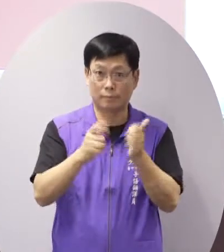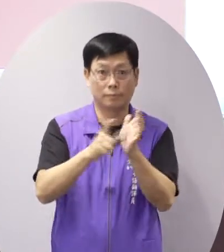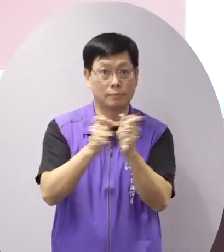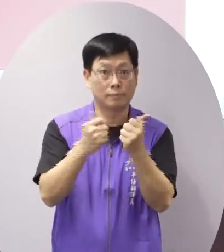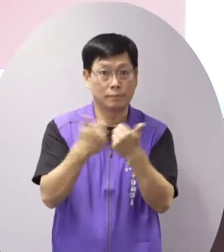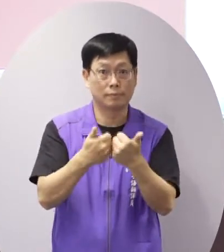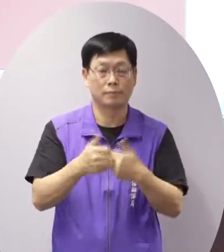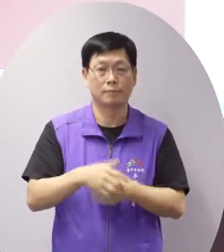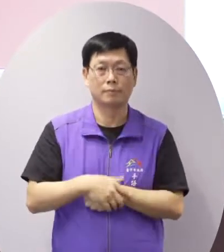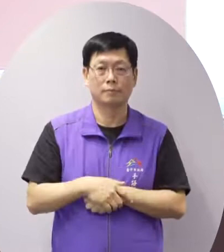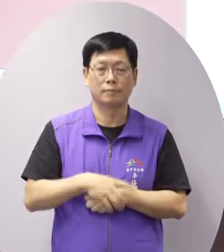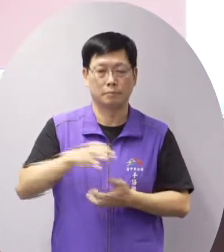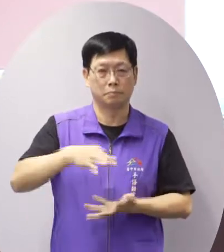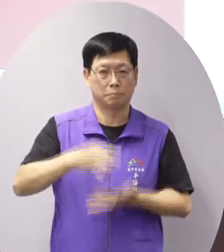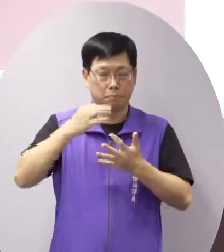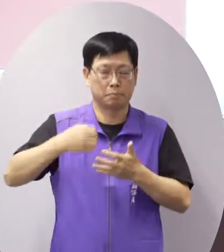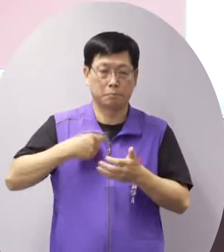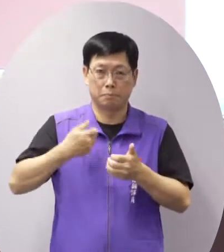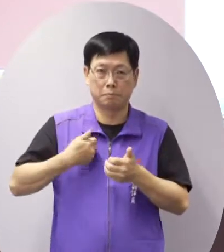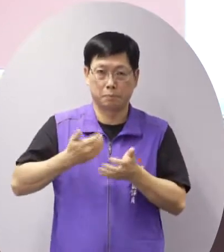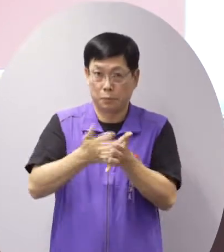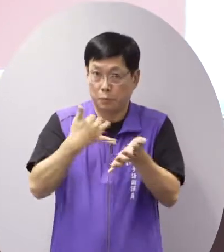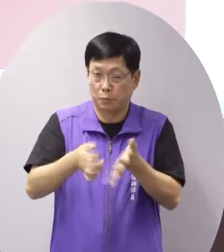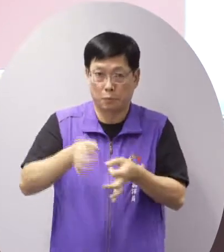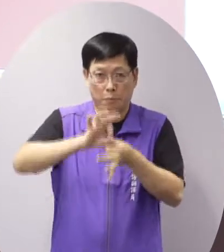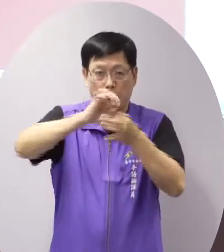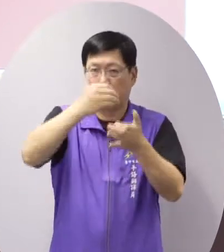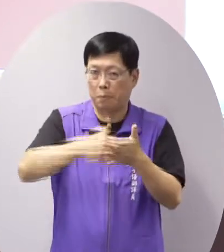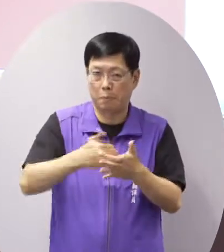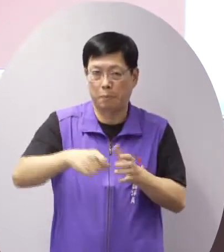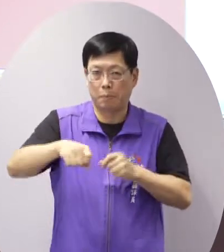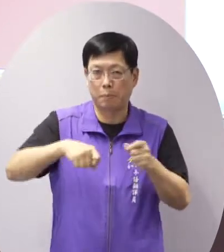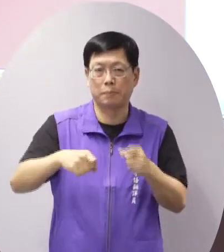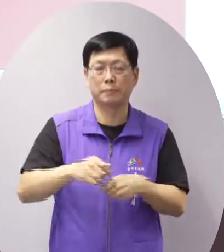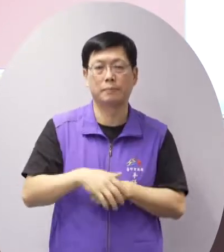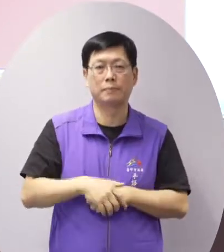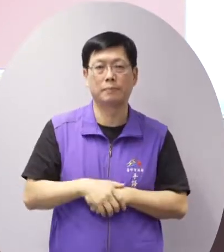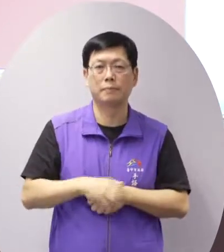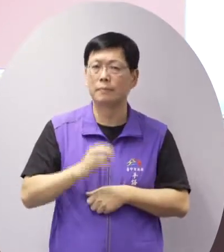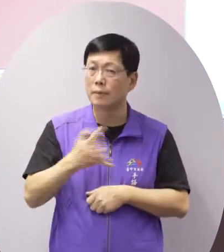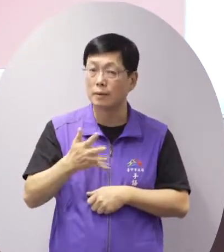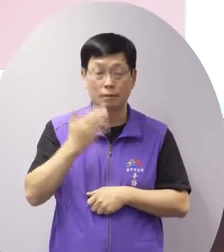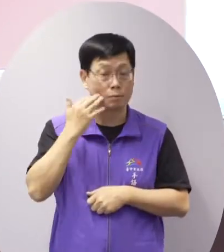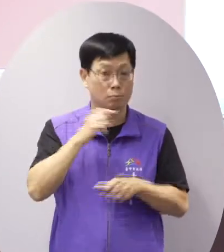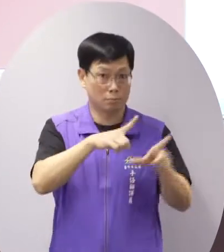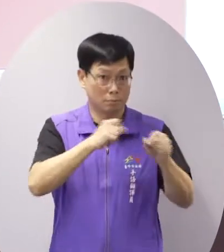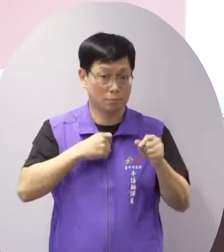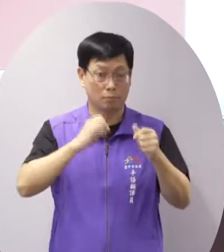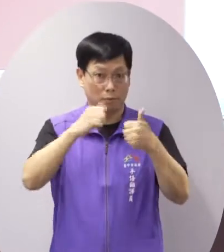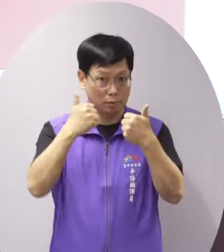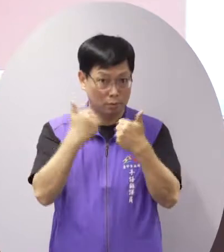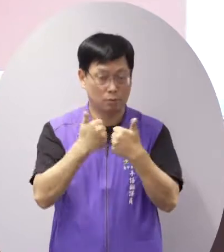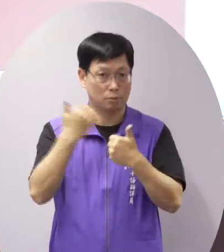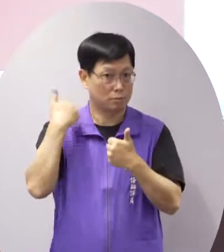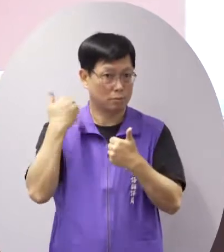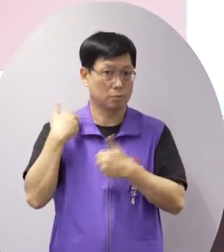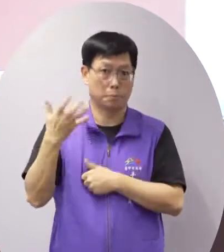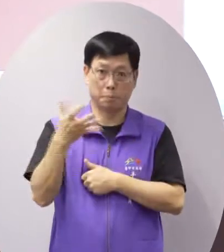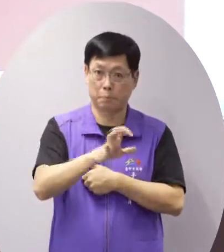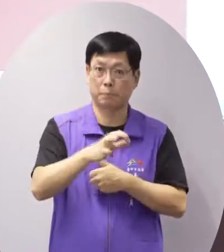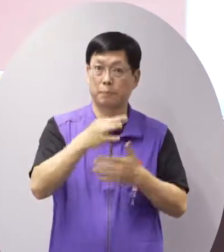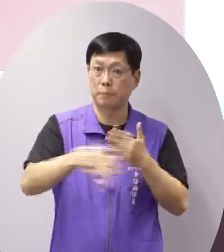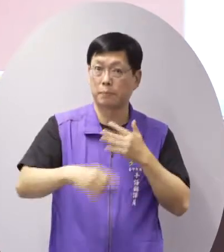时会，提出追加减预算。那因为照议会的惯例的要求，就是